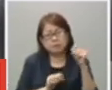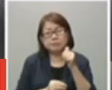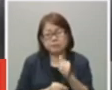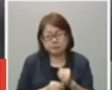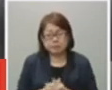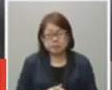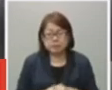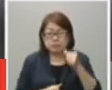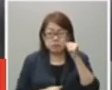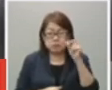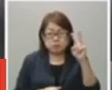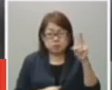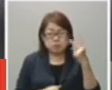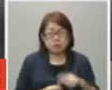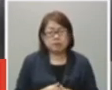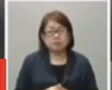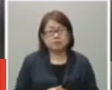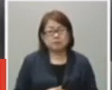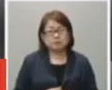2วันมานี้ครับ